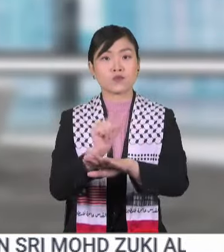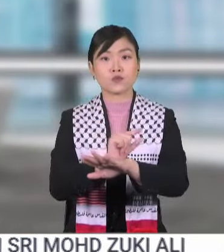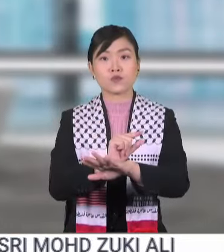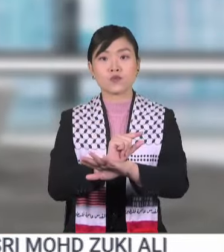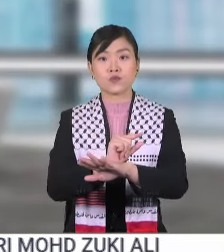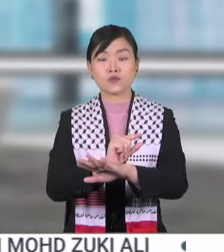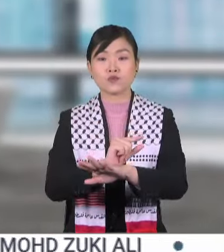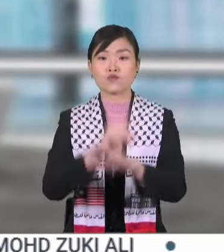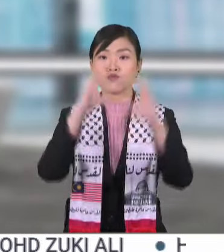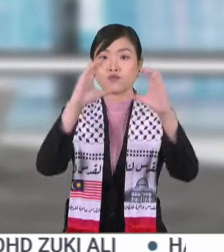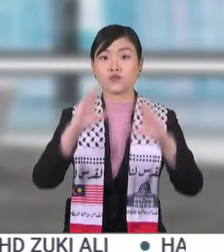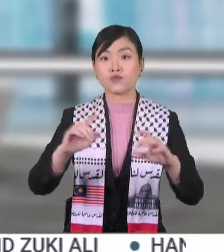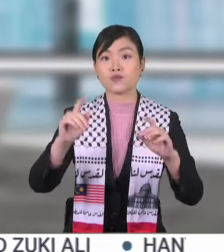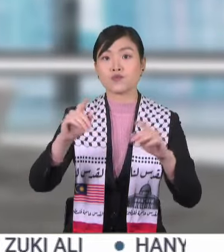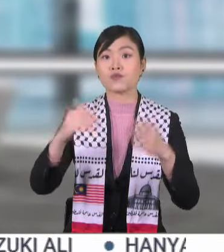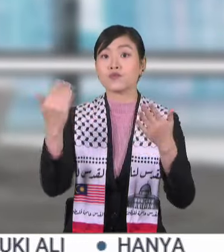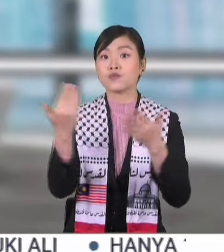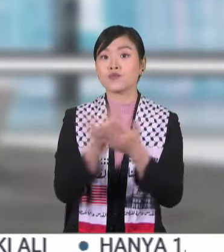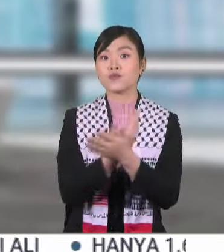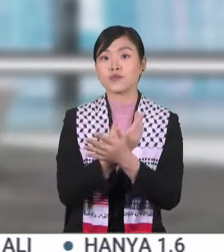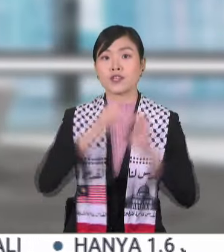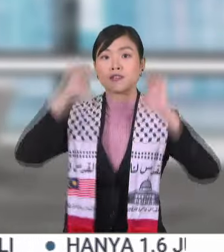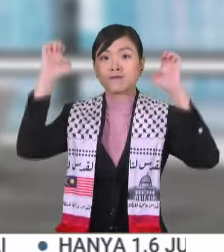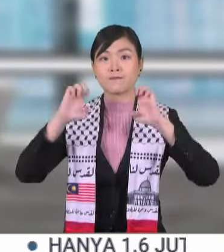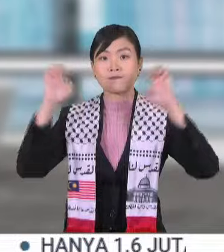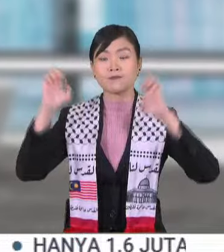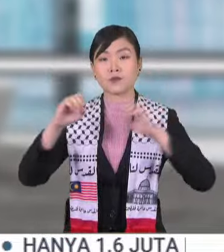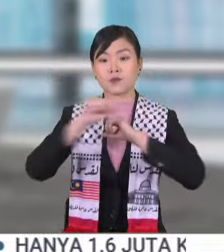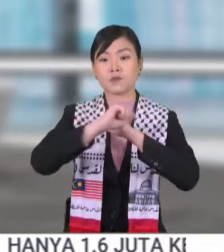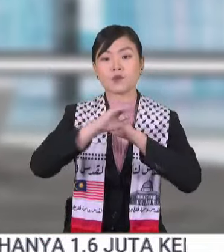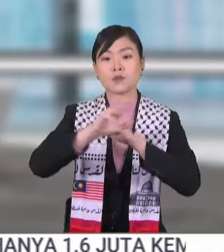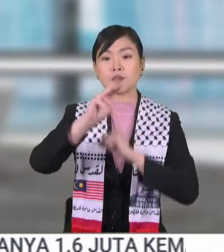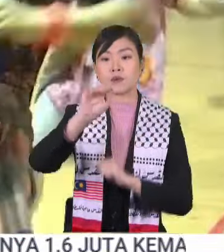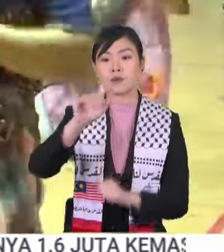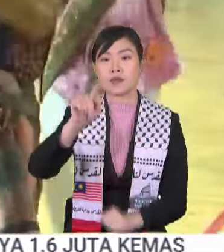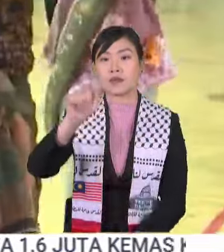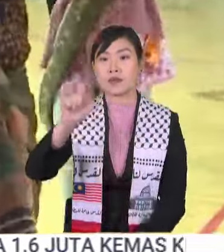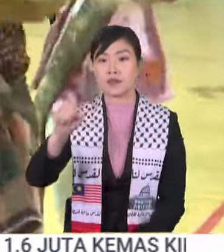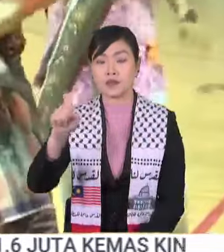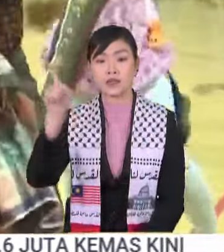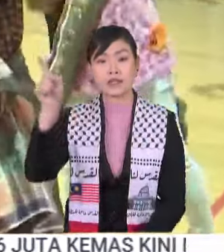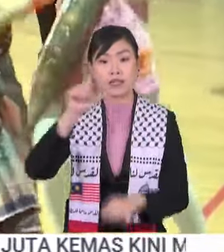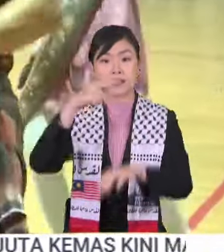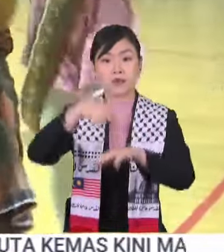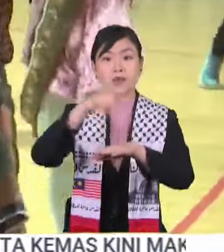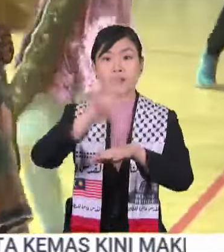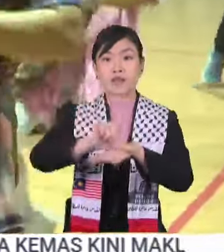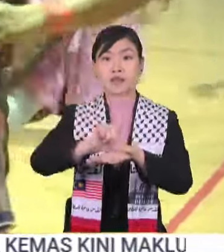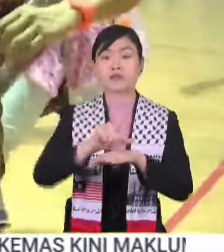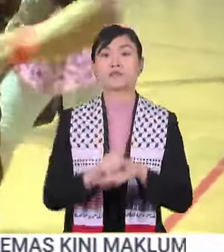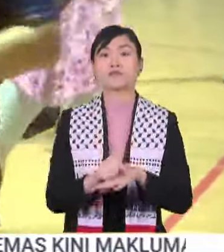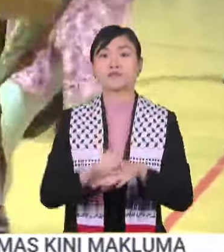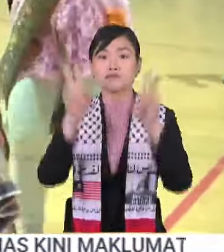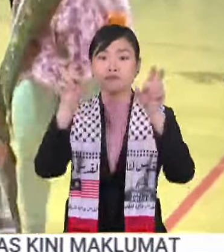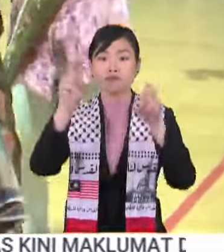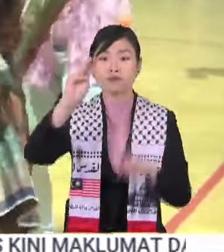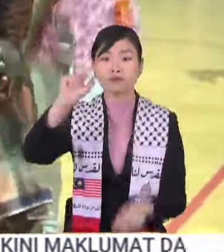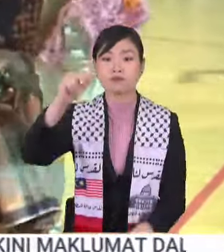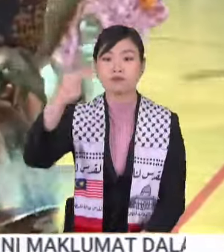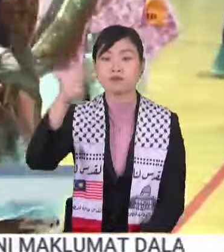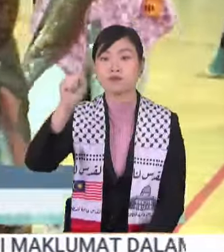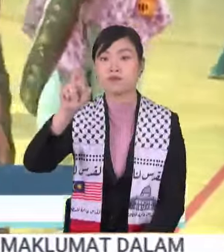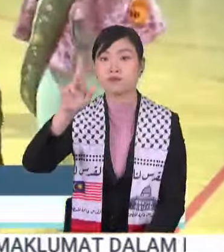sambil mempromosi aplikasi mytex kepada komuniti di Langkawi bertemakan mahsuri lebih